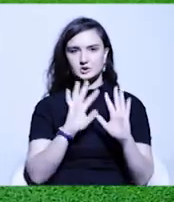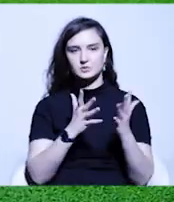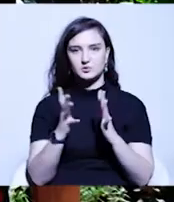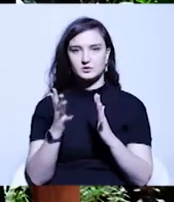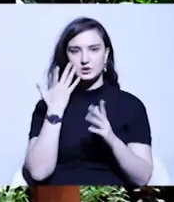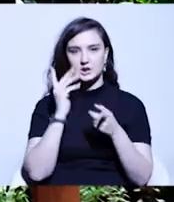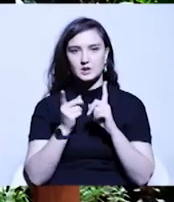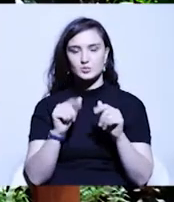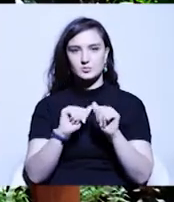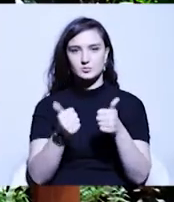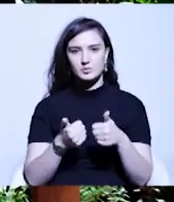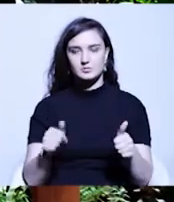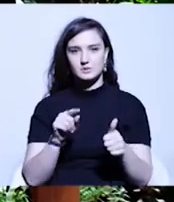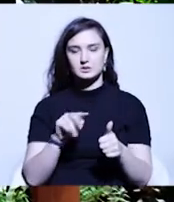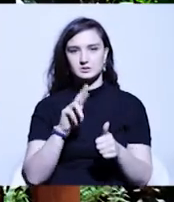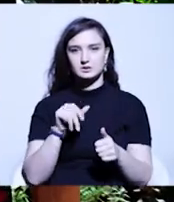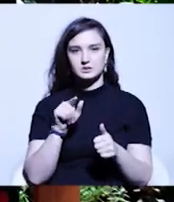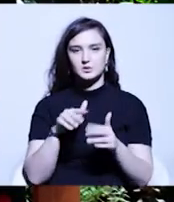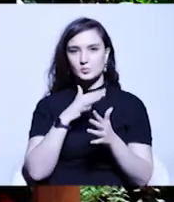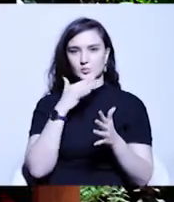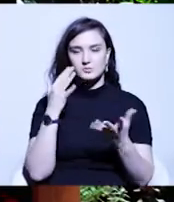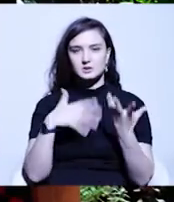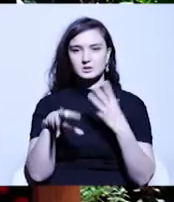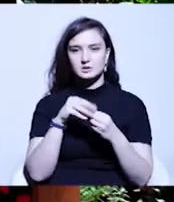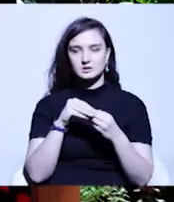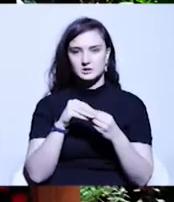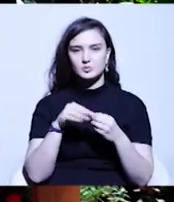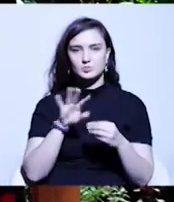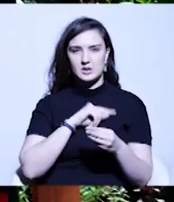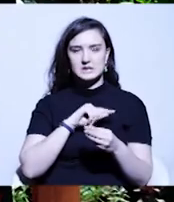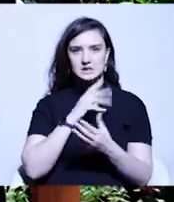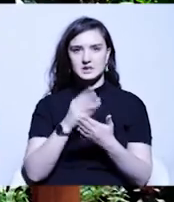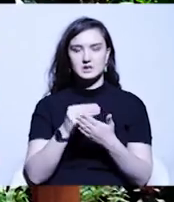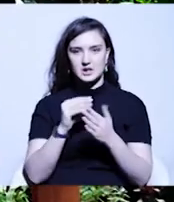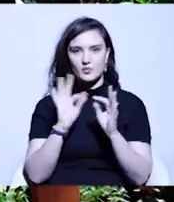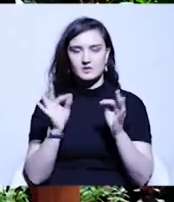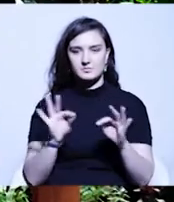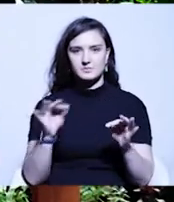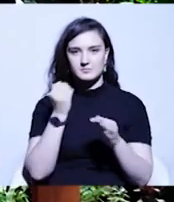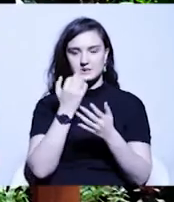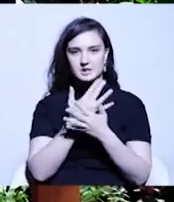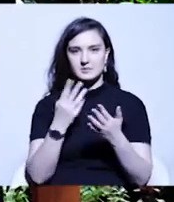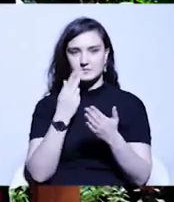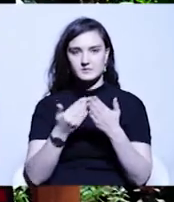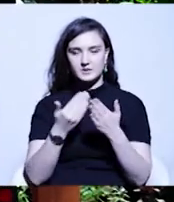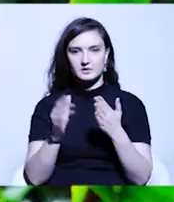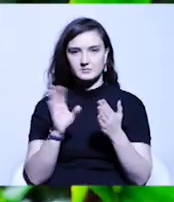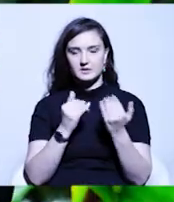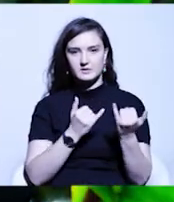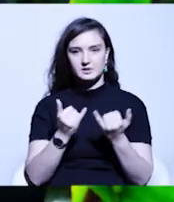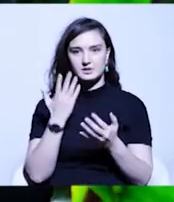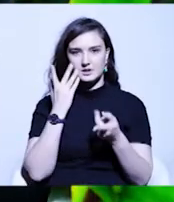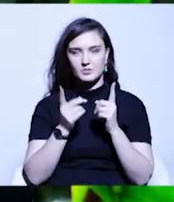შემთხვევაში რეალისტური ფორმა და უმეტესად კონცეპტუალური ხასიათის ხელოვნების ნიმუშებს ხვდებით